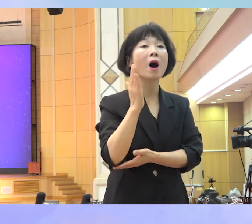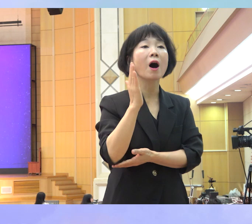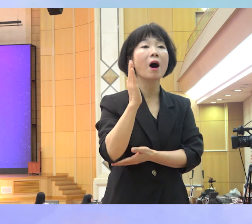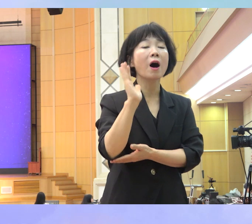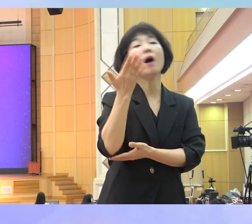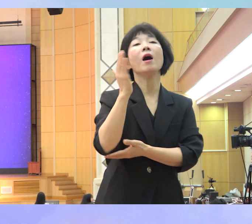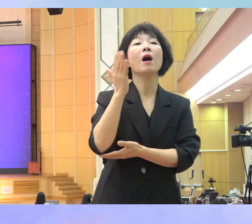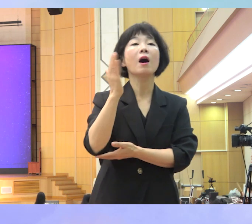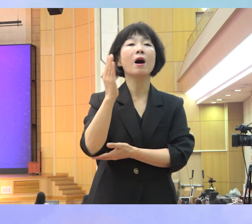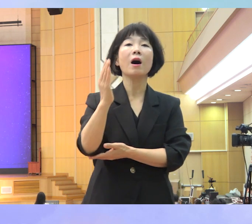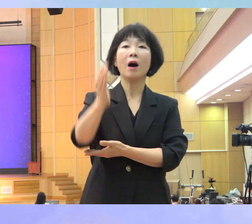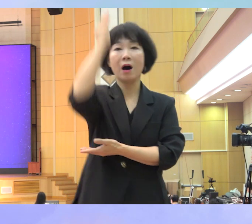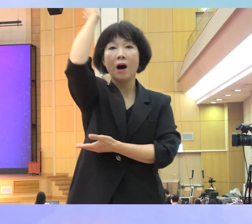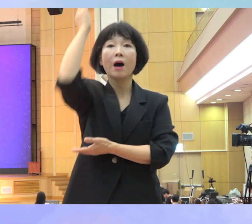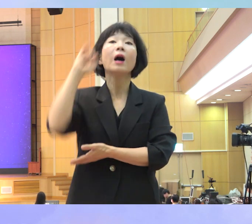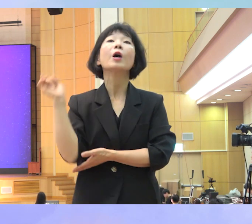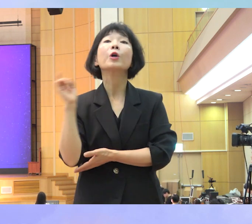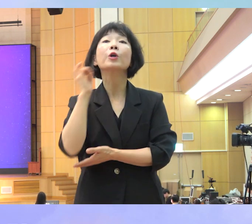영광